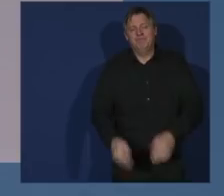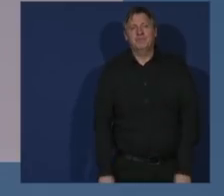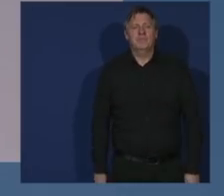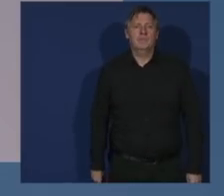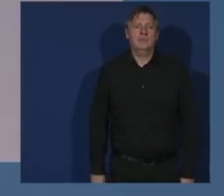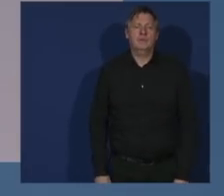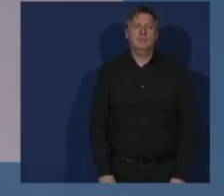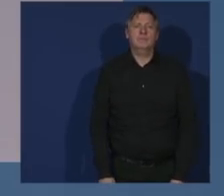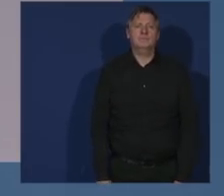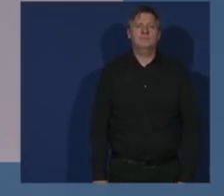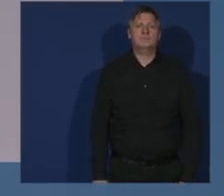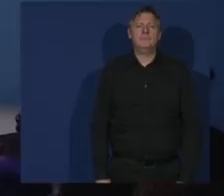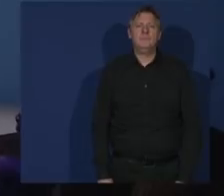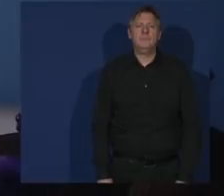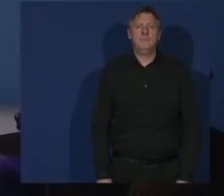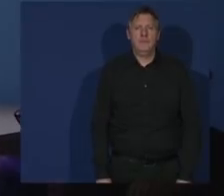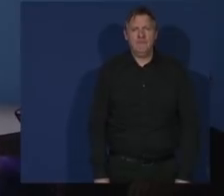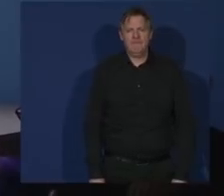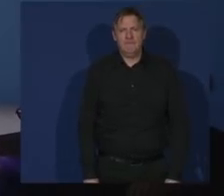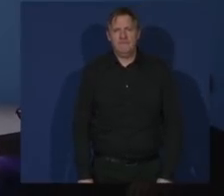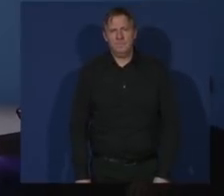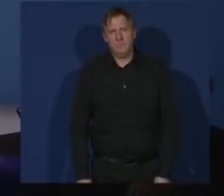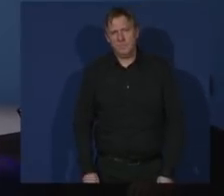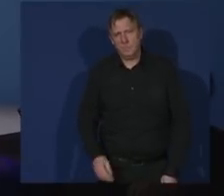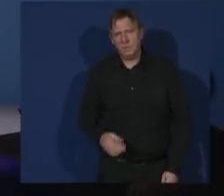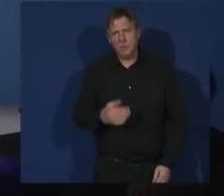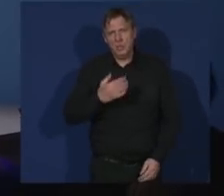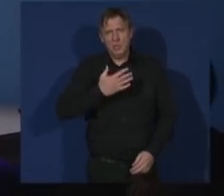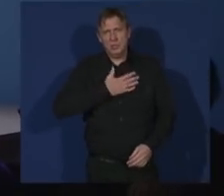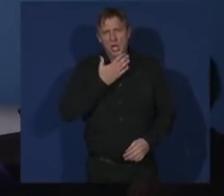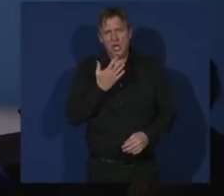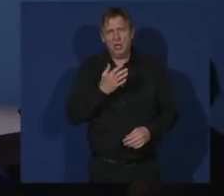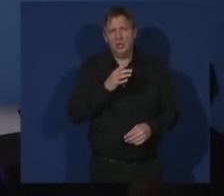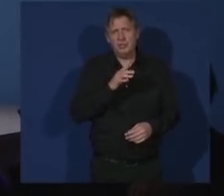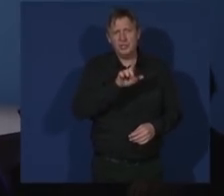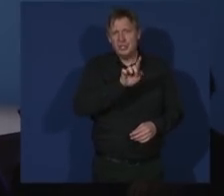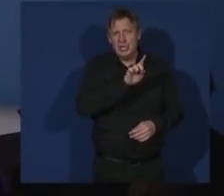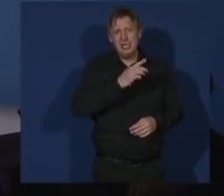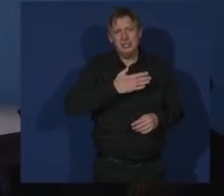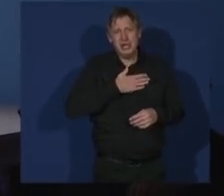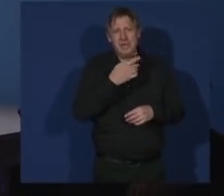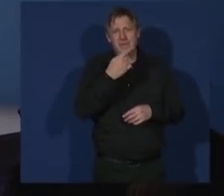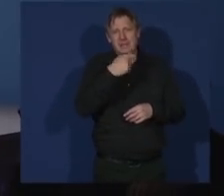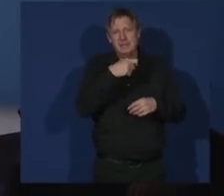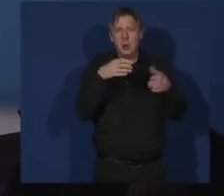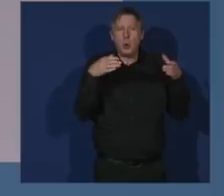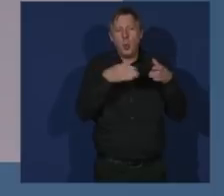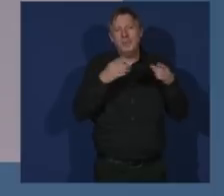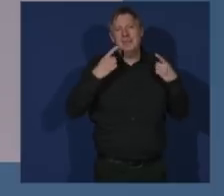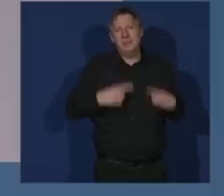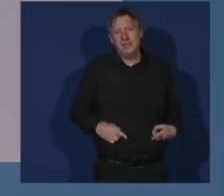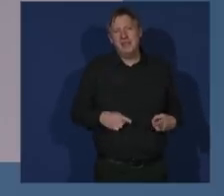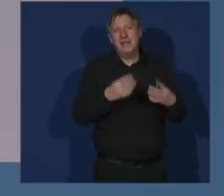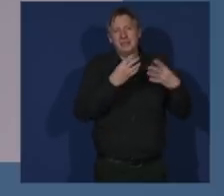Et je le dis, cher Gilles, cher président du groupe parlementaire à l'Assemblée,